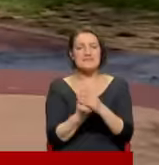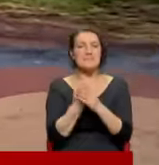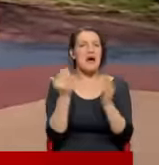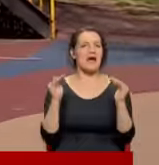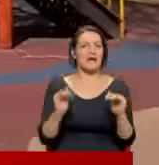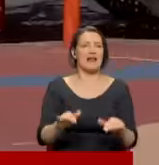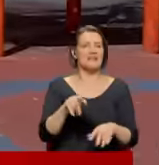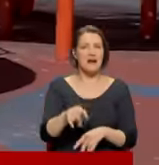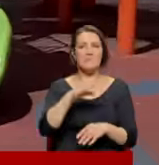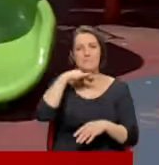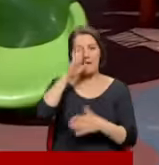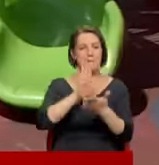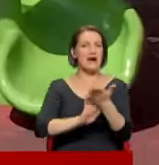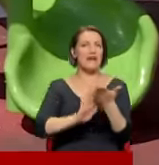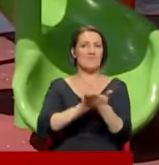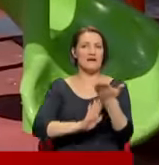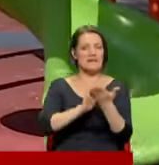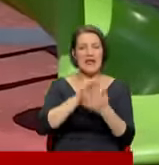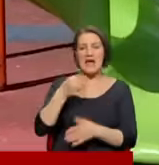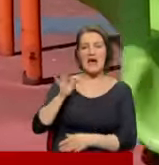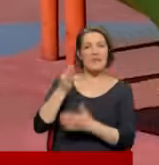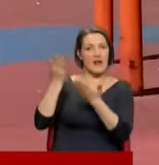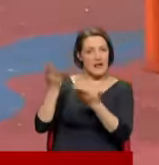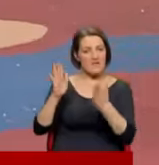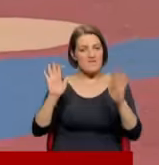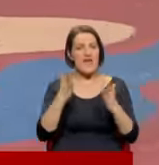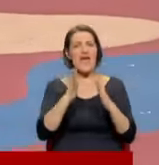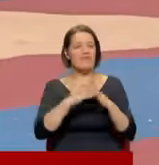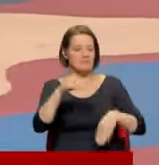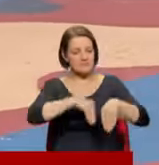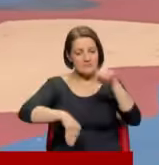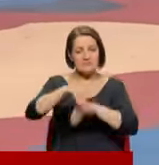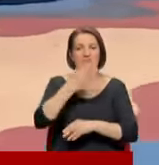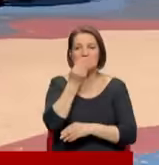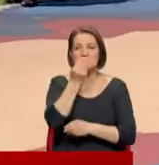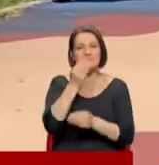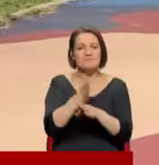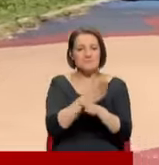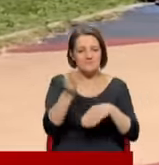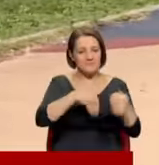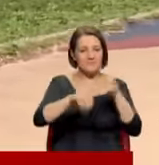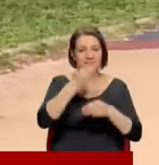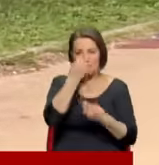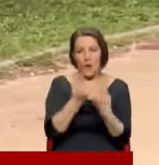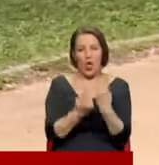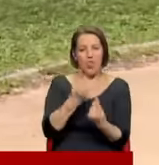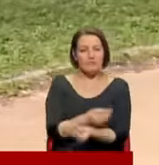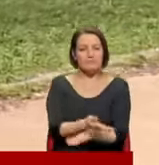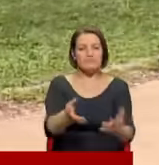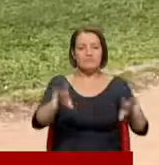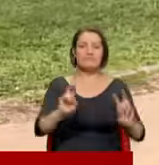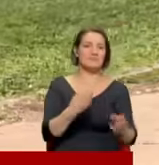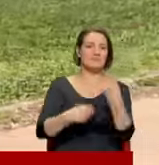sahile gelenler bayram kahvaltılarını ya kafeteryalarda ya da evlerinden getirdikleri yiyeceklerle çimenlerin üzerinde